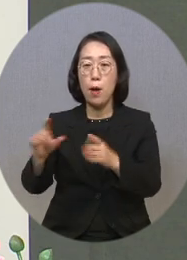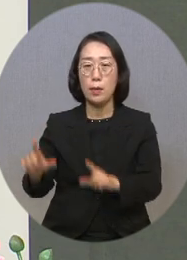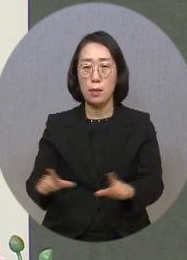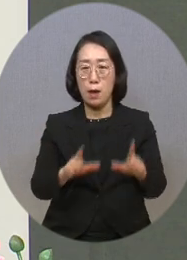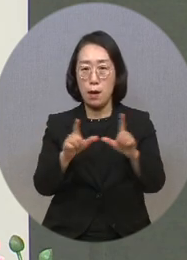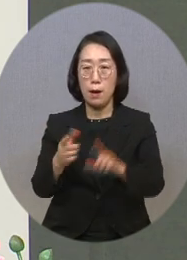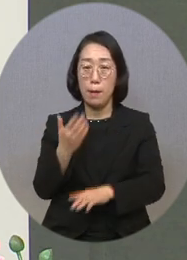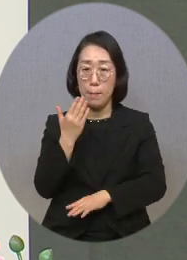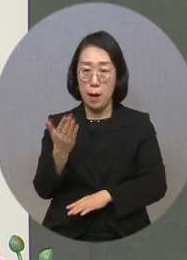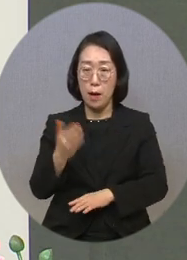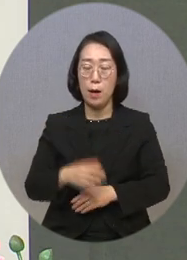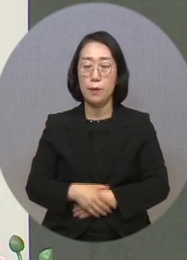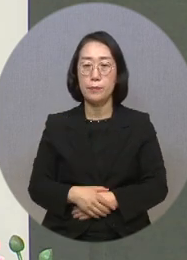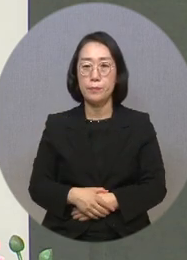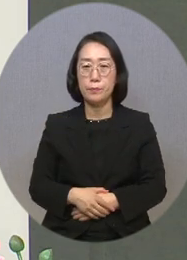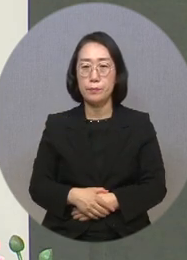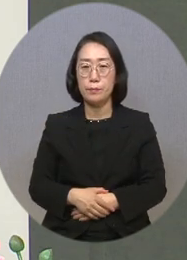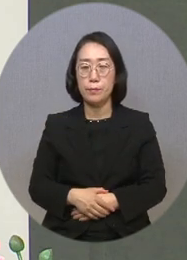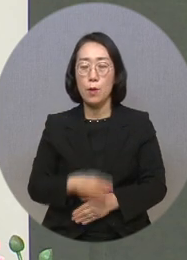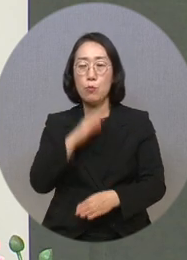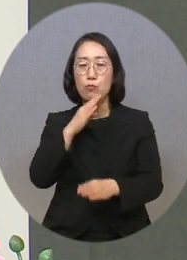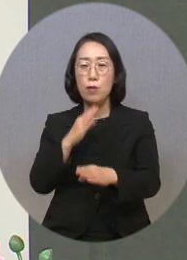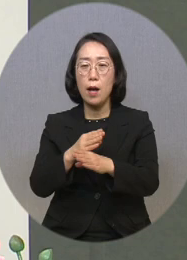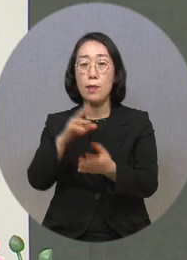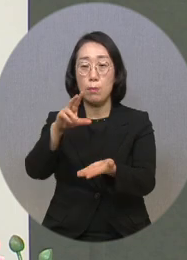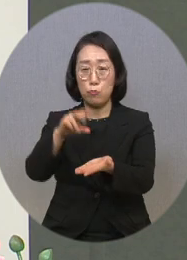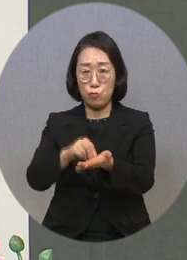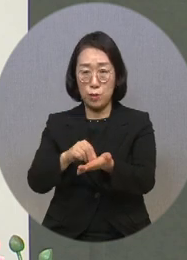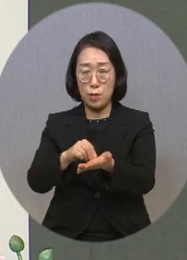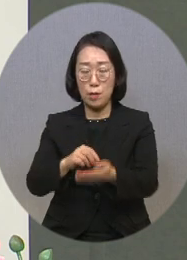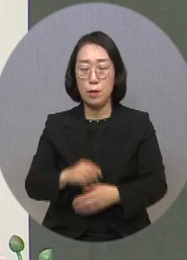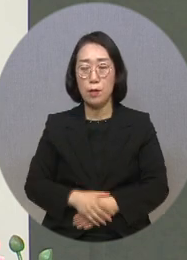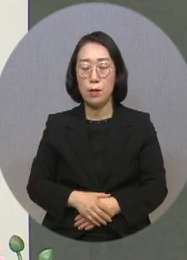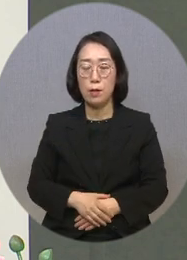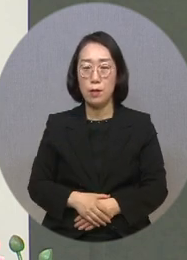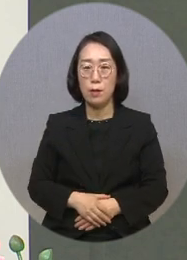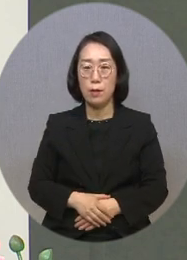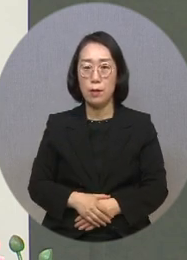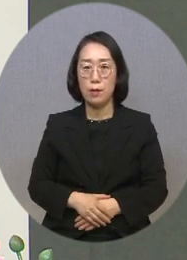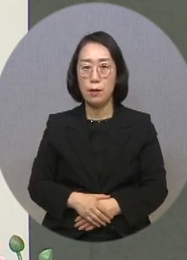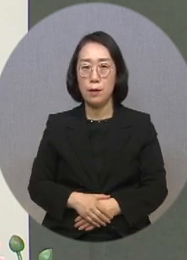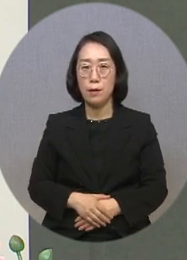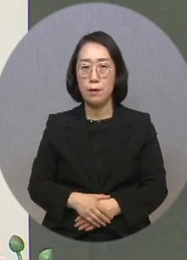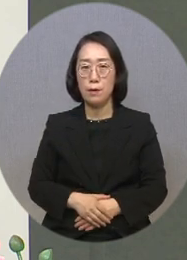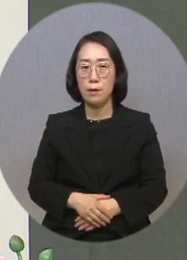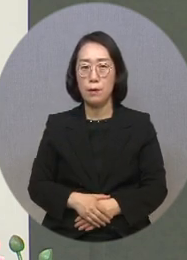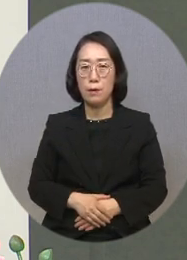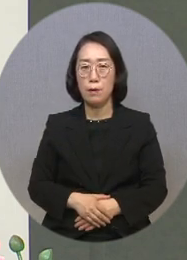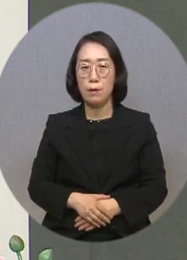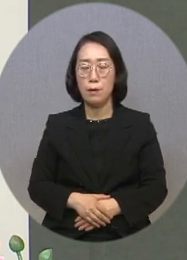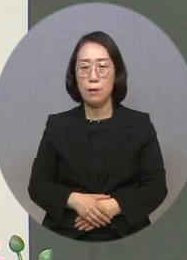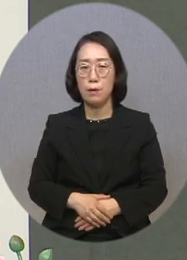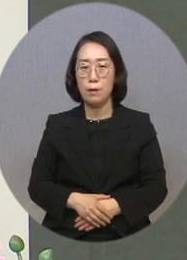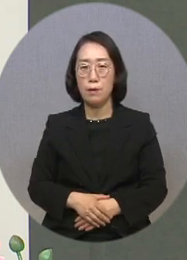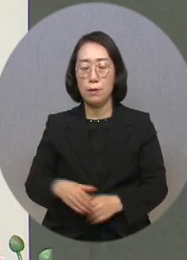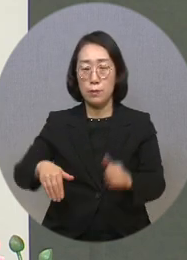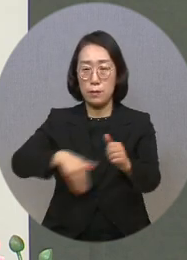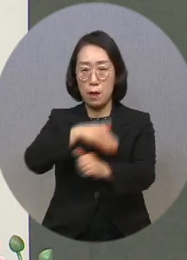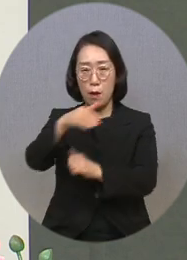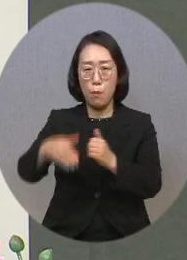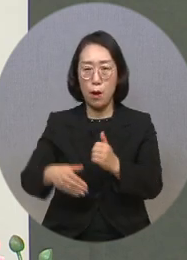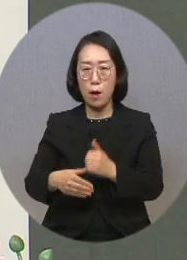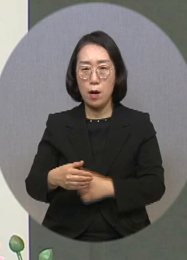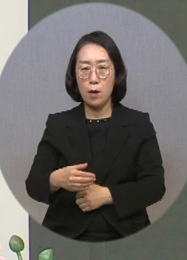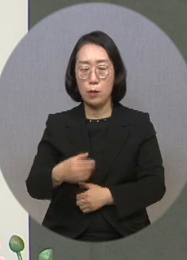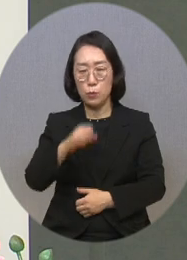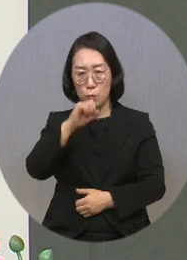이런 생각을 해봐요. 남북 문제가 지금 상당히 심각하거든요. 어떤